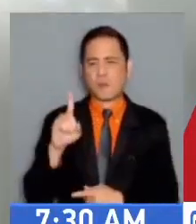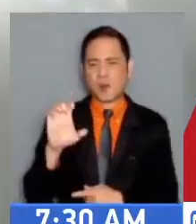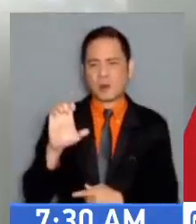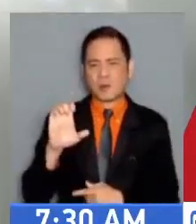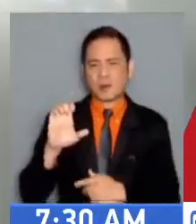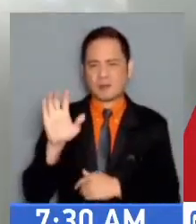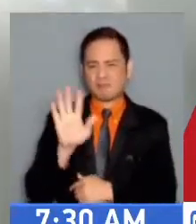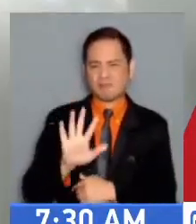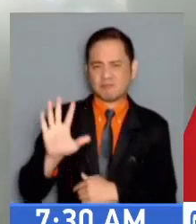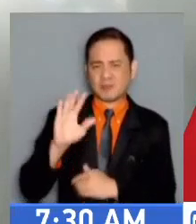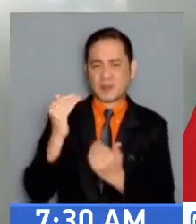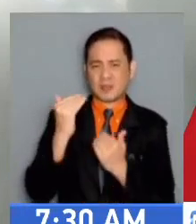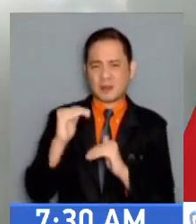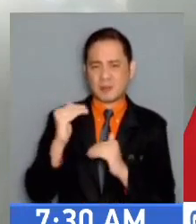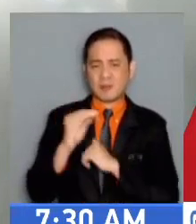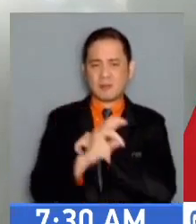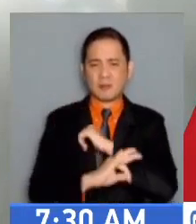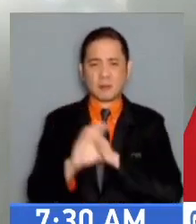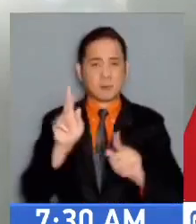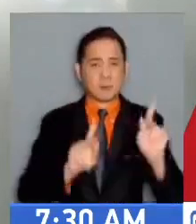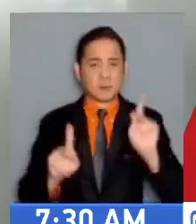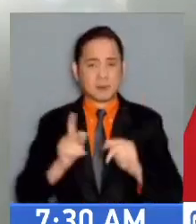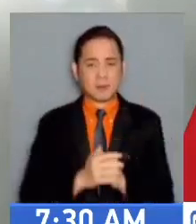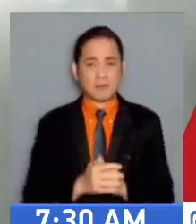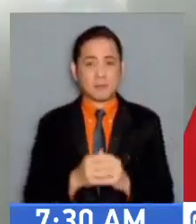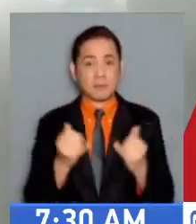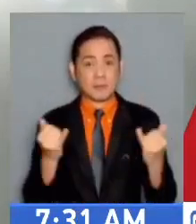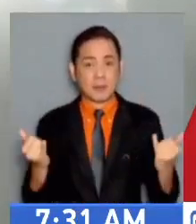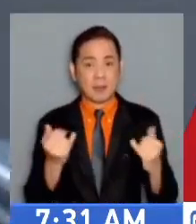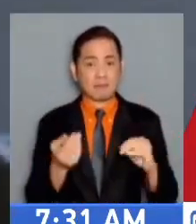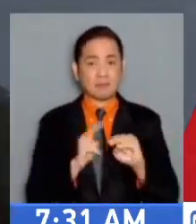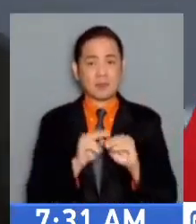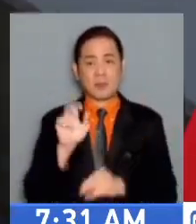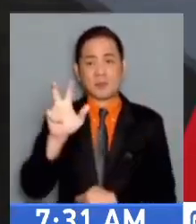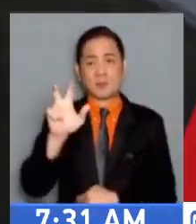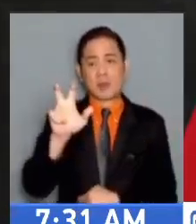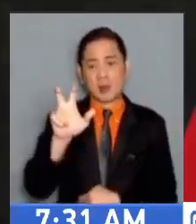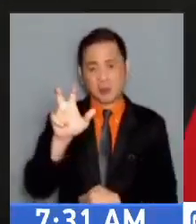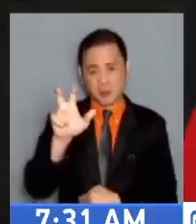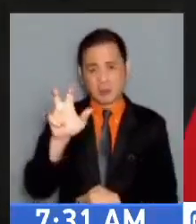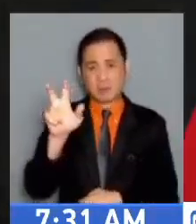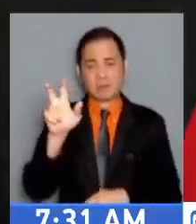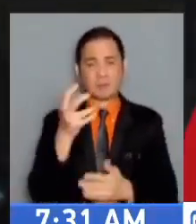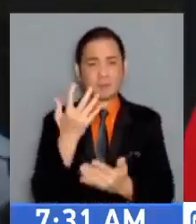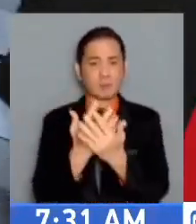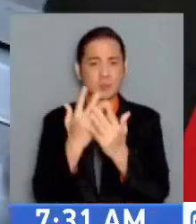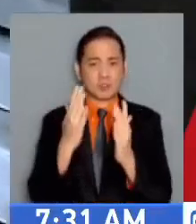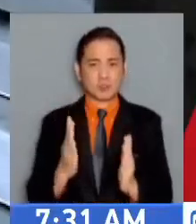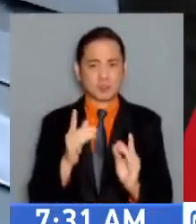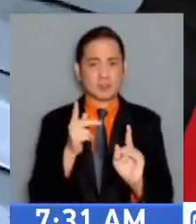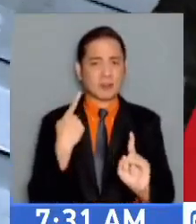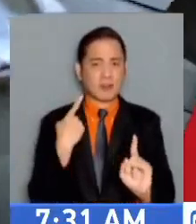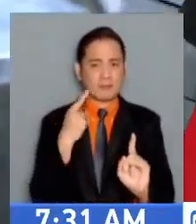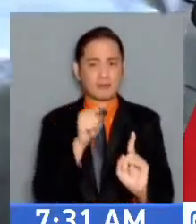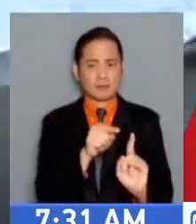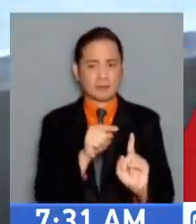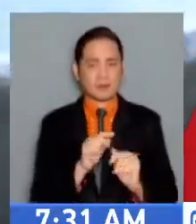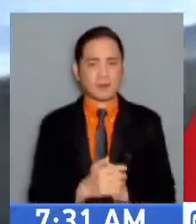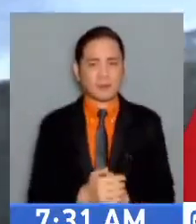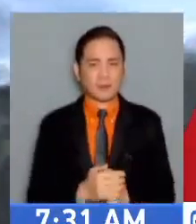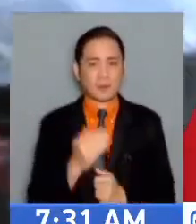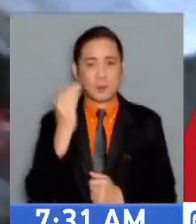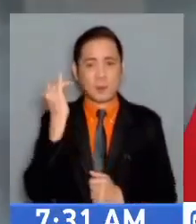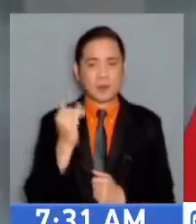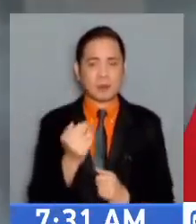it has already 300, more than 300 wards because tumataas po yung bilang ng